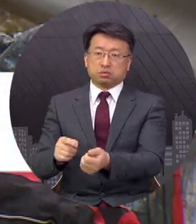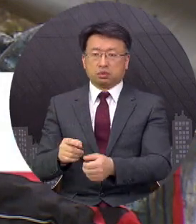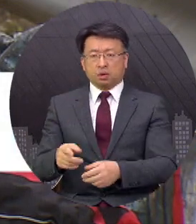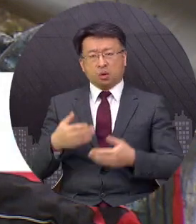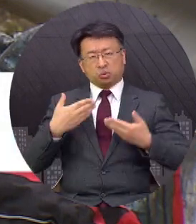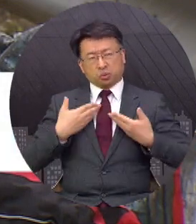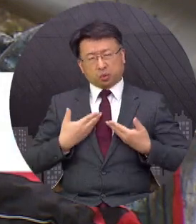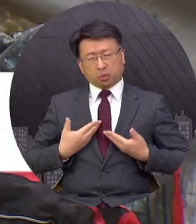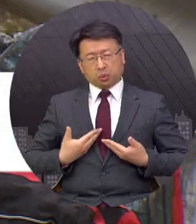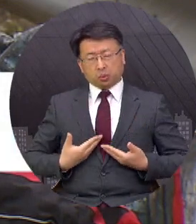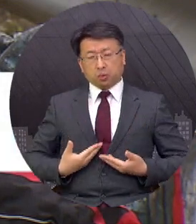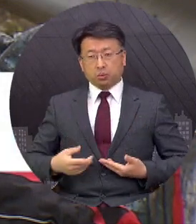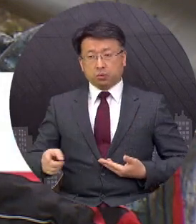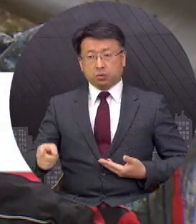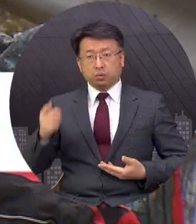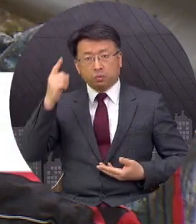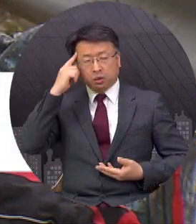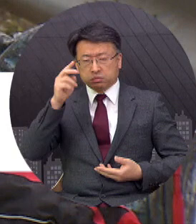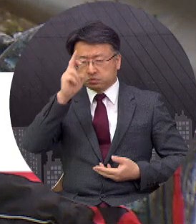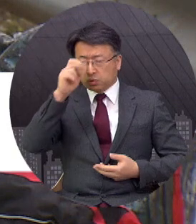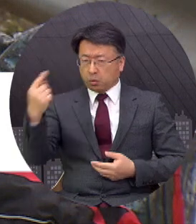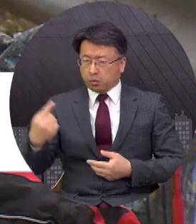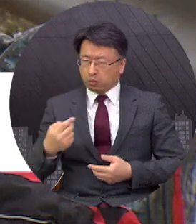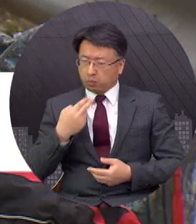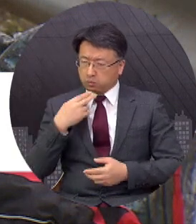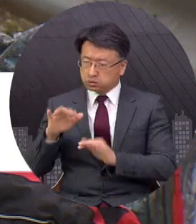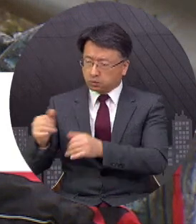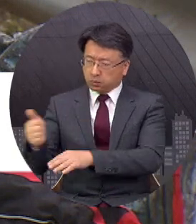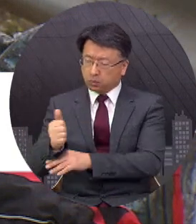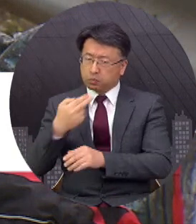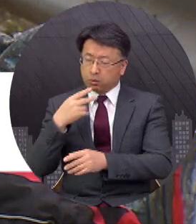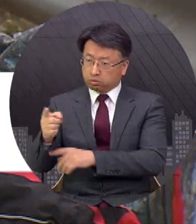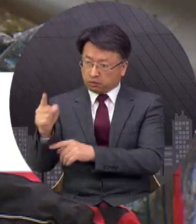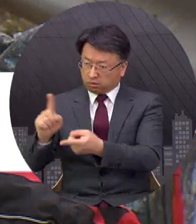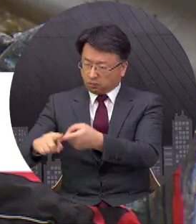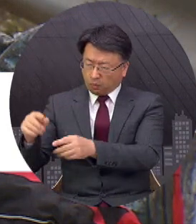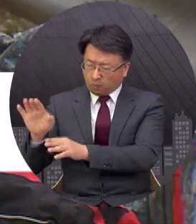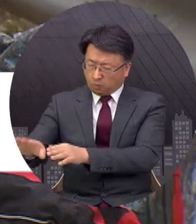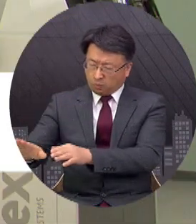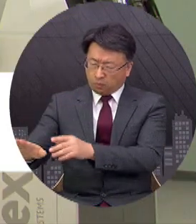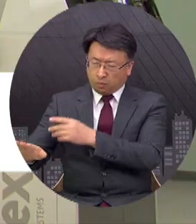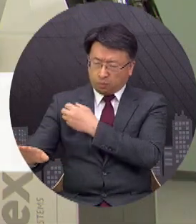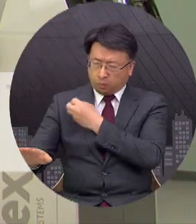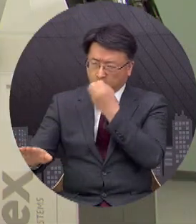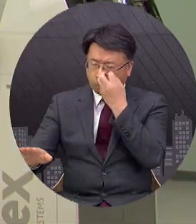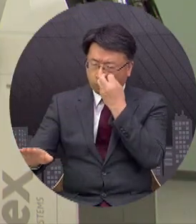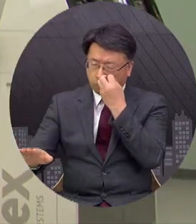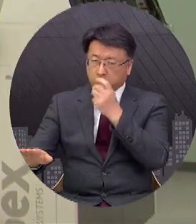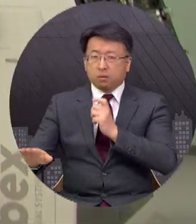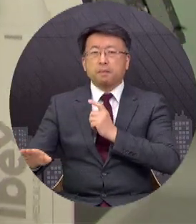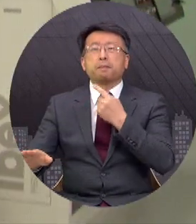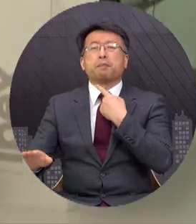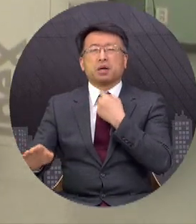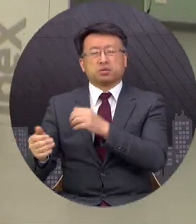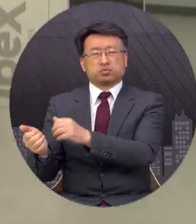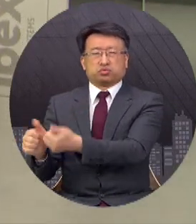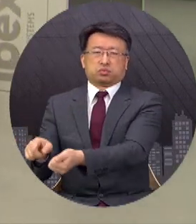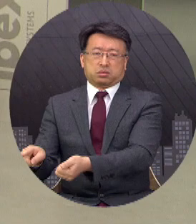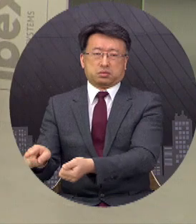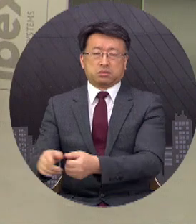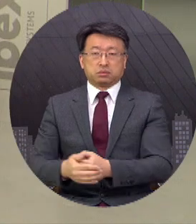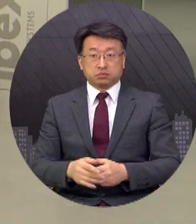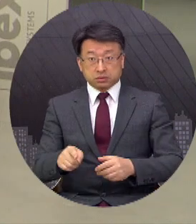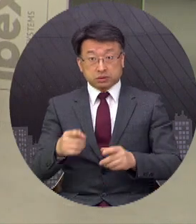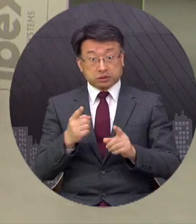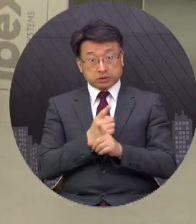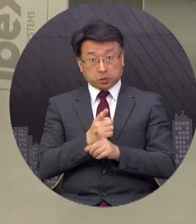없어. 인식이 없어. 낚싯대는 꼭 때려놓고 그래서 이상하다. 이런 일산화 중독 환자를 치료할